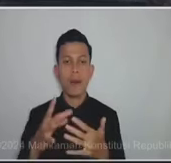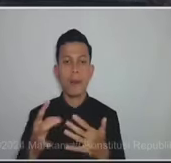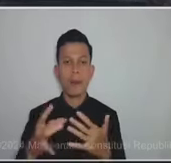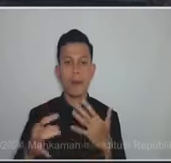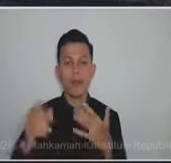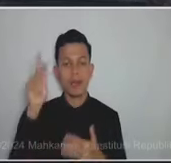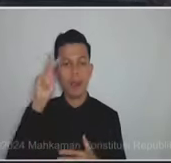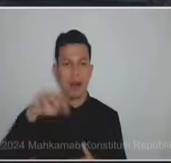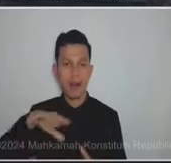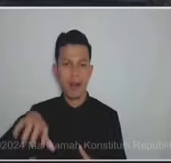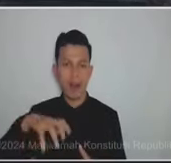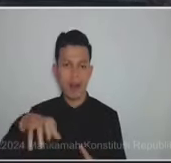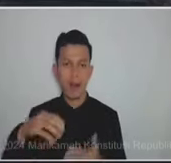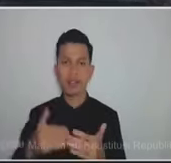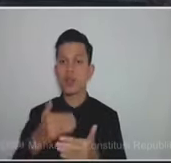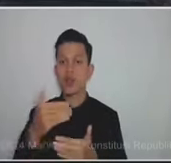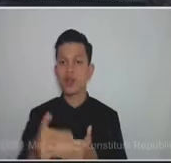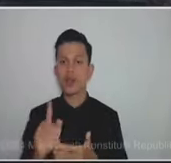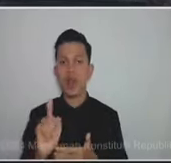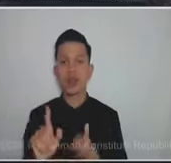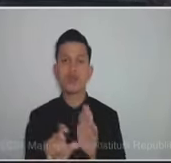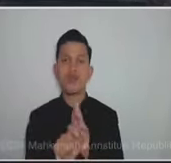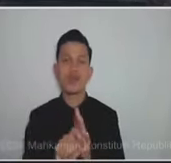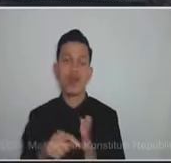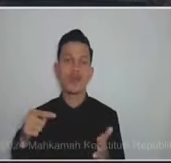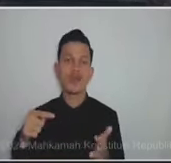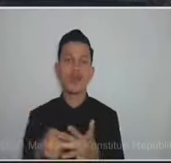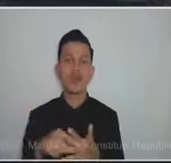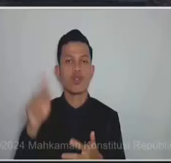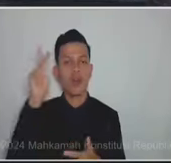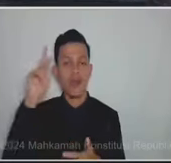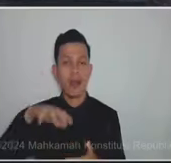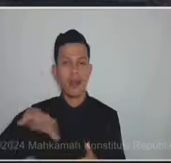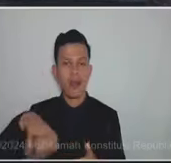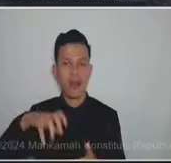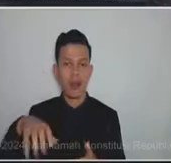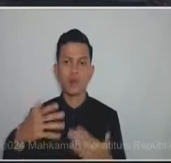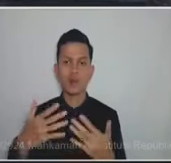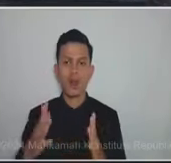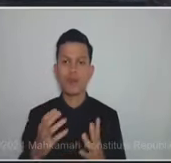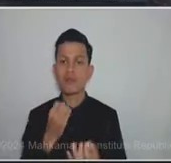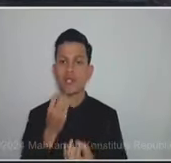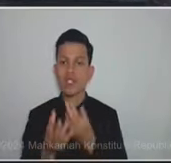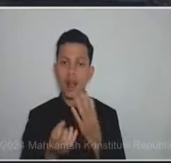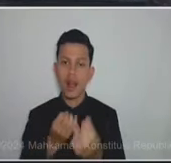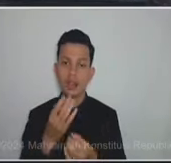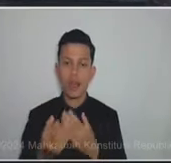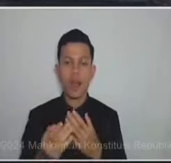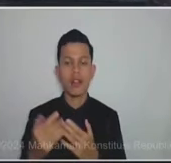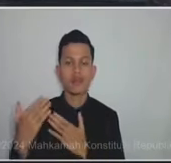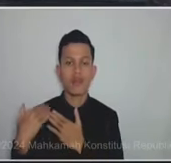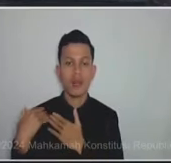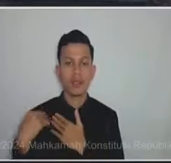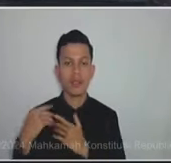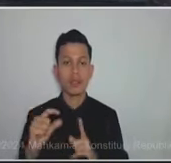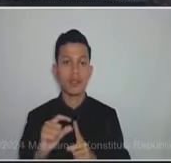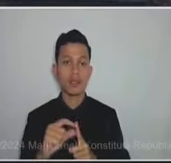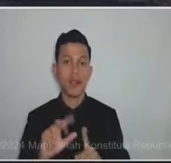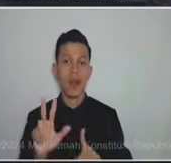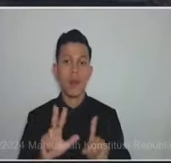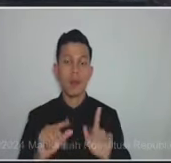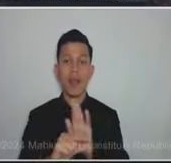dilanjutkan dengan pengaturan dalam undang-undang pilkada telah ah menjabarkan amanat pasal 184 undang-undang UUD NRI tahun 45 tersebut dengan